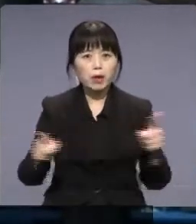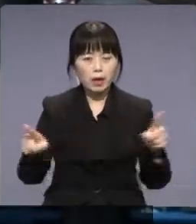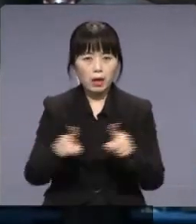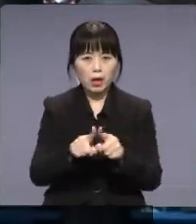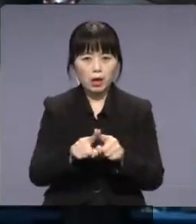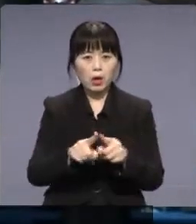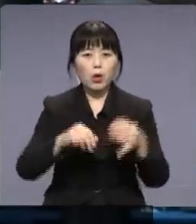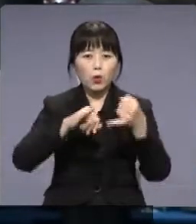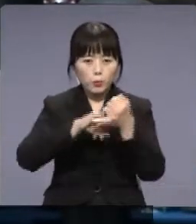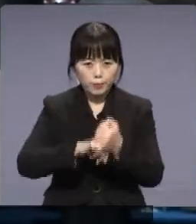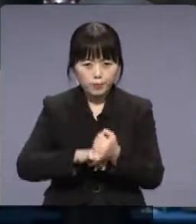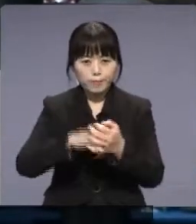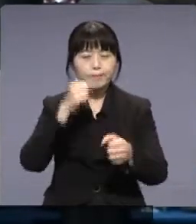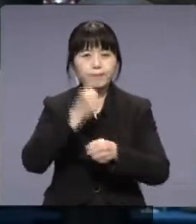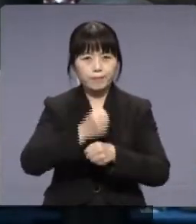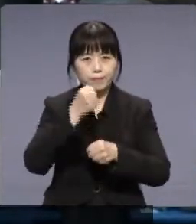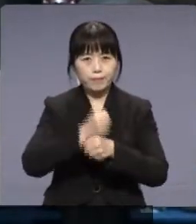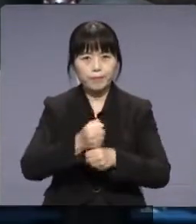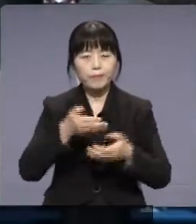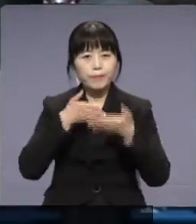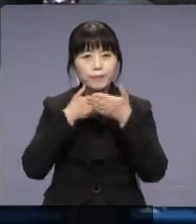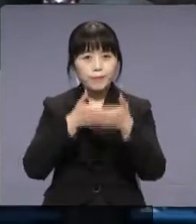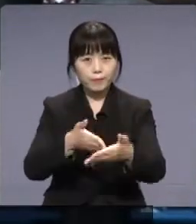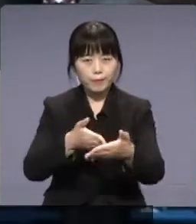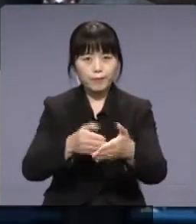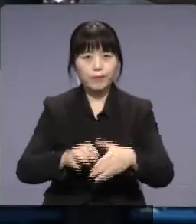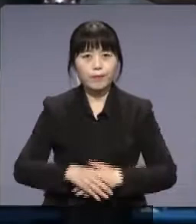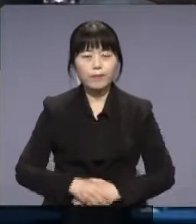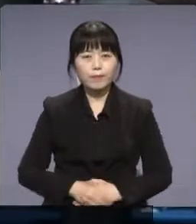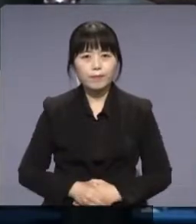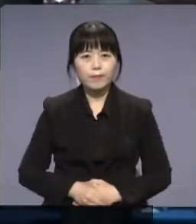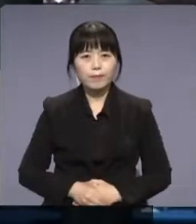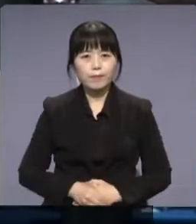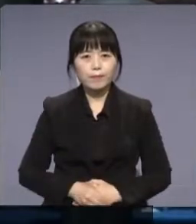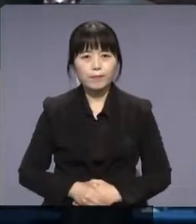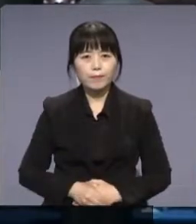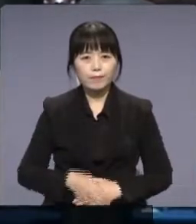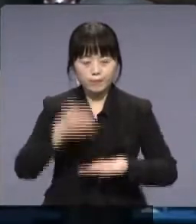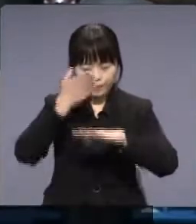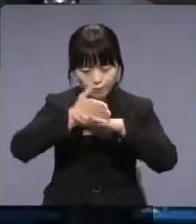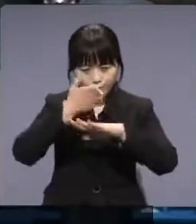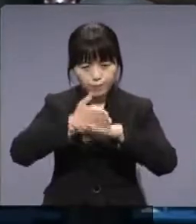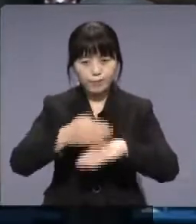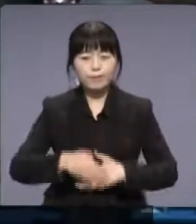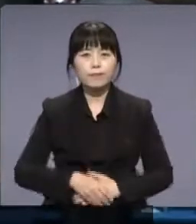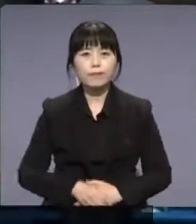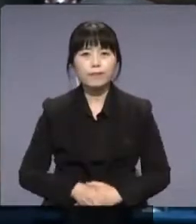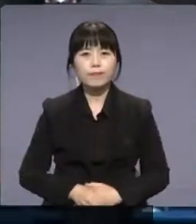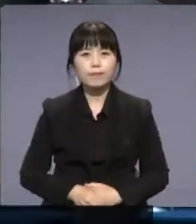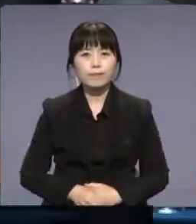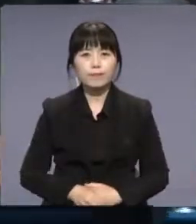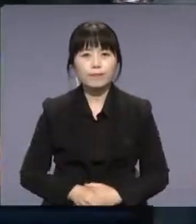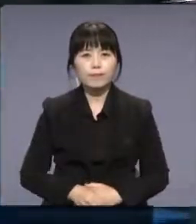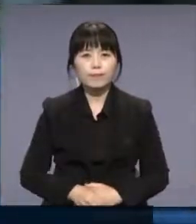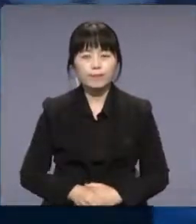함께 반드시 만들어 나가겠습니다. 감사합니다.